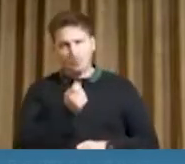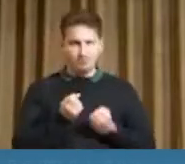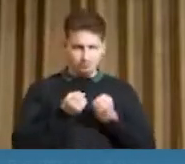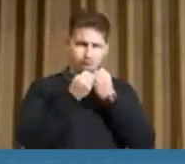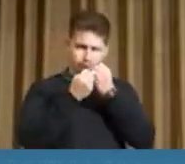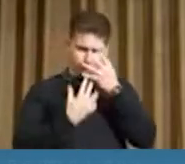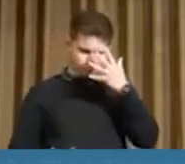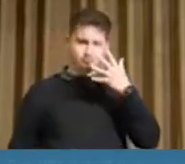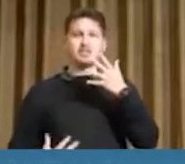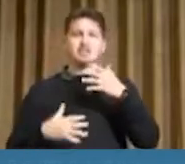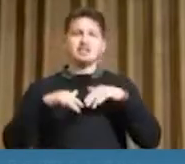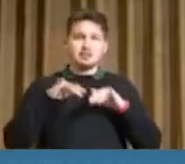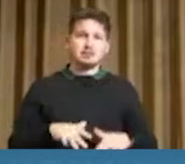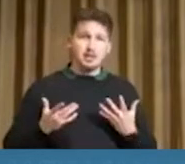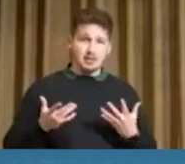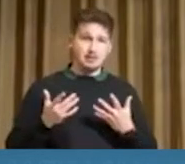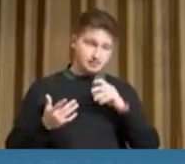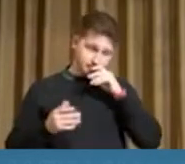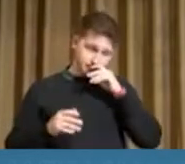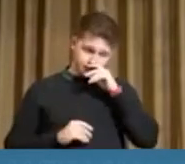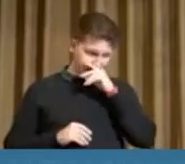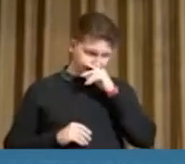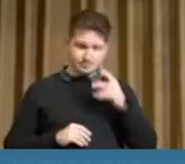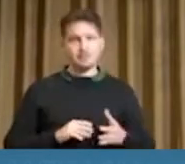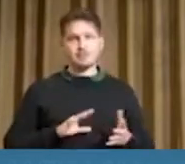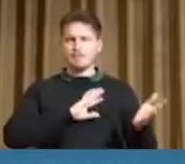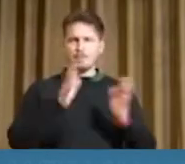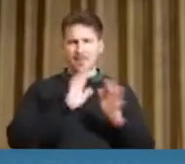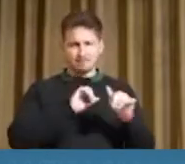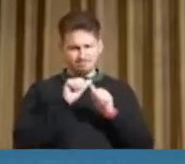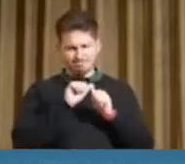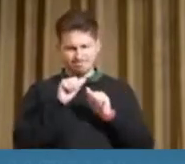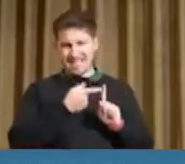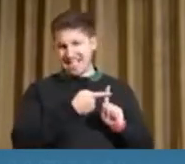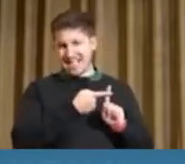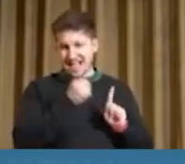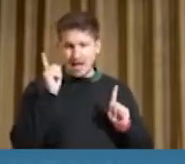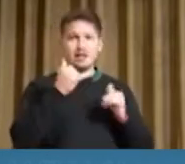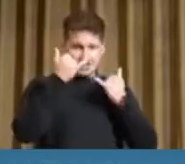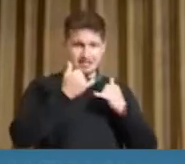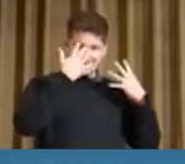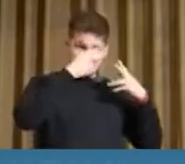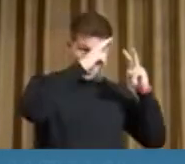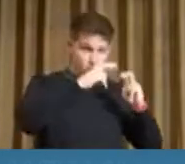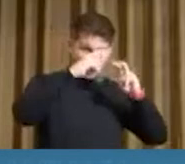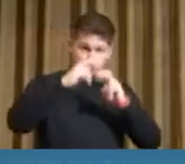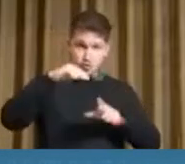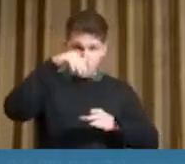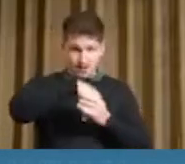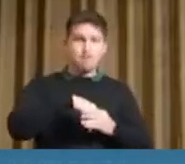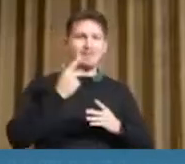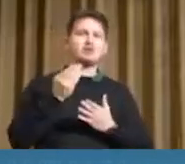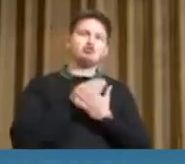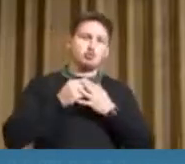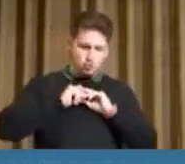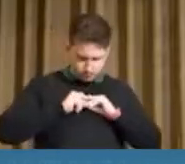dass nahezu alle der hier Untersuchten auch Symptome hatten. Das ist natürlich auch ein Zeichen, dass